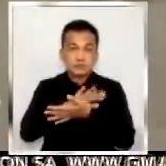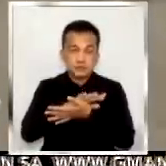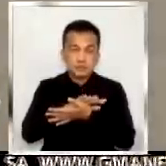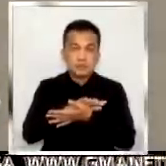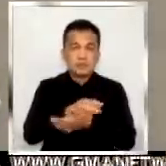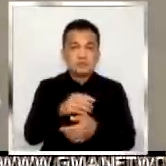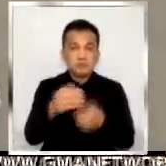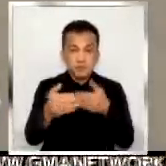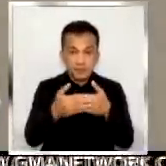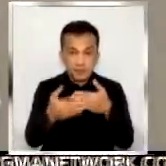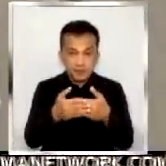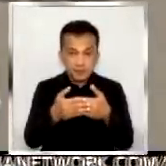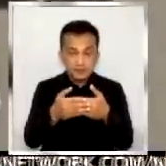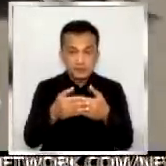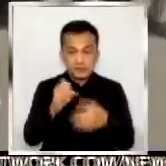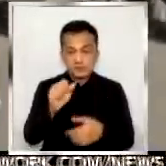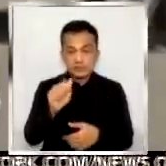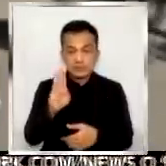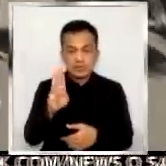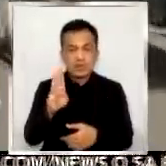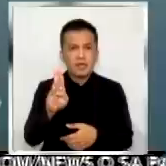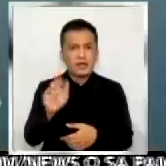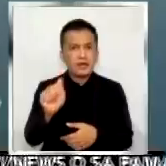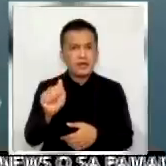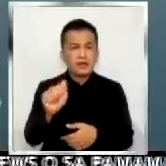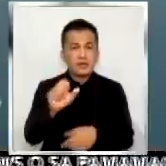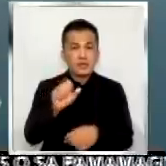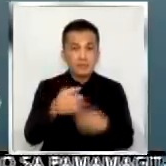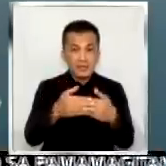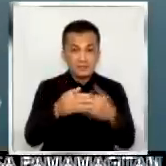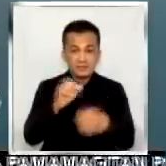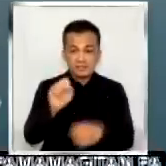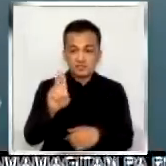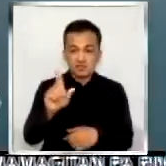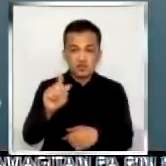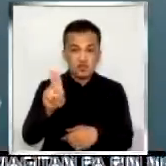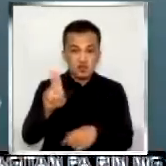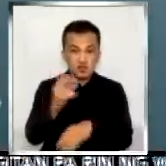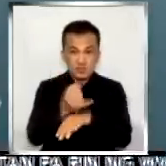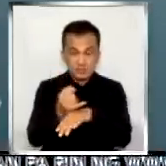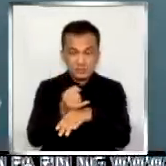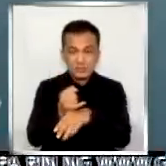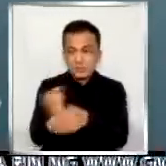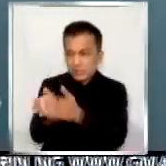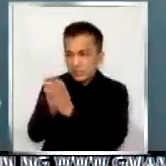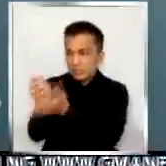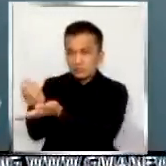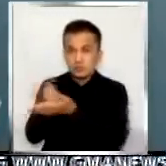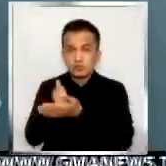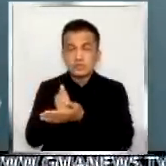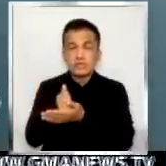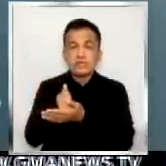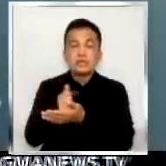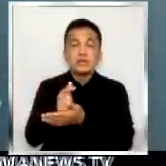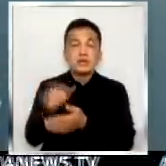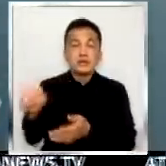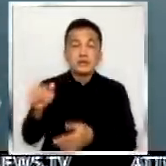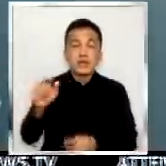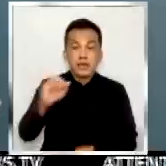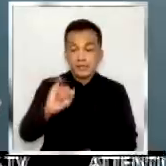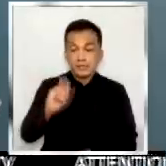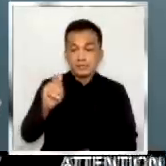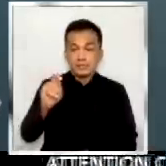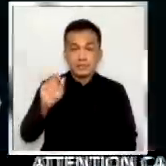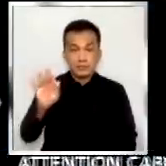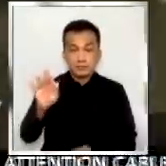Sulu, nanghingi na ng tulong ang Sulu Provincial Government sa IATF para hindi makapasok sa kanilang teritoryo ang bagong